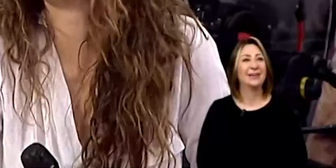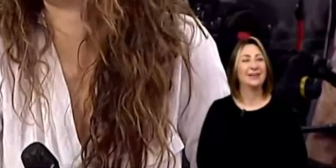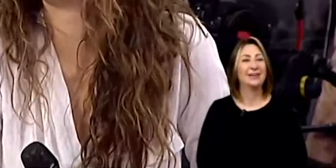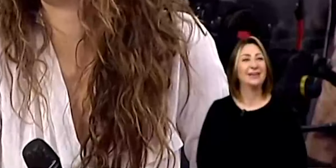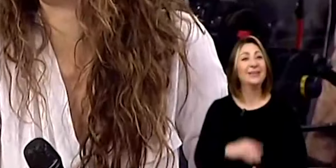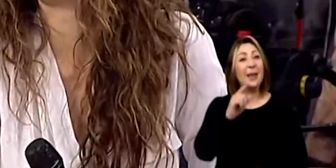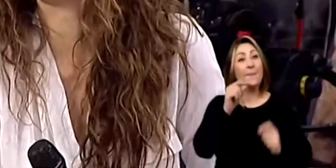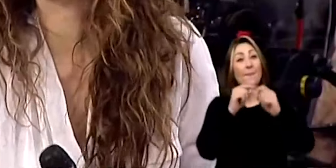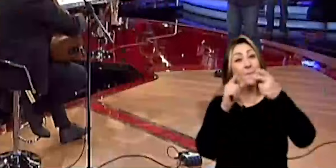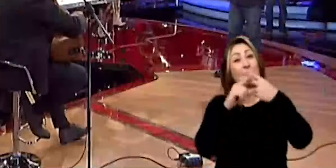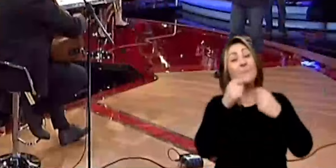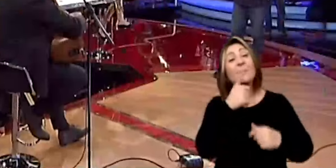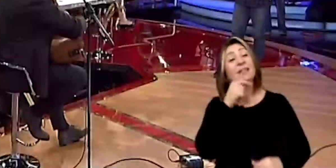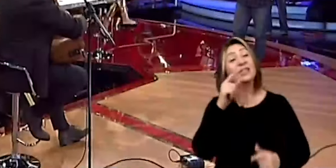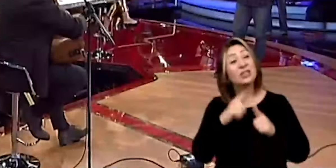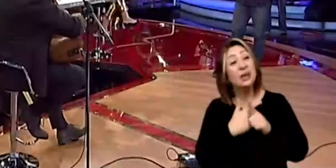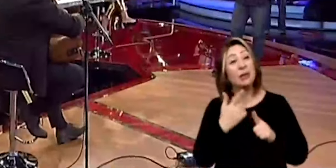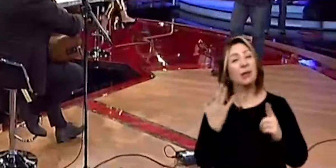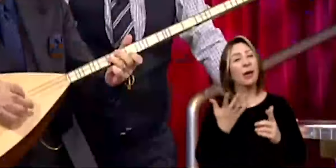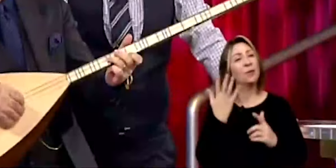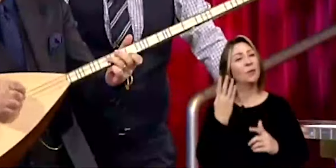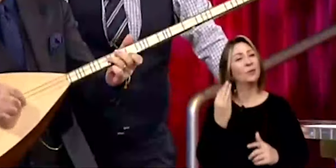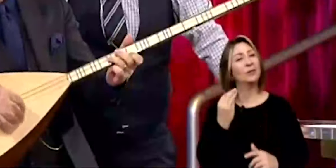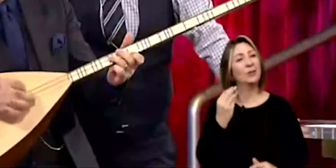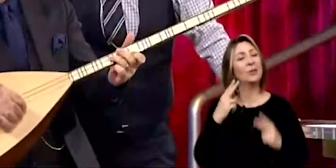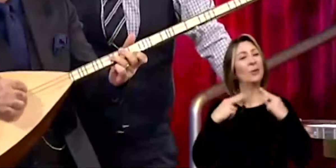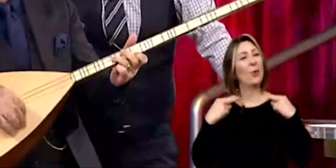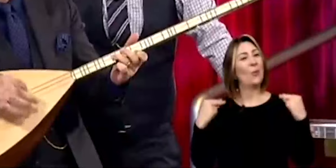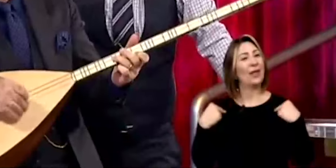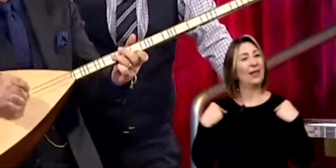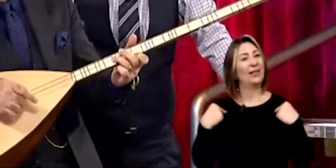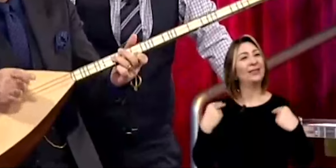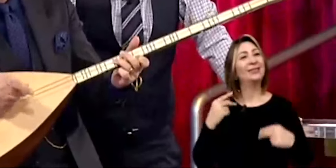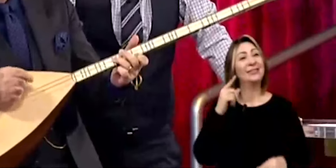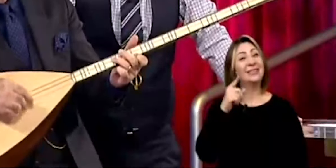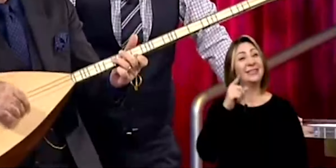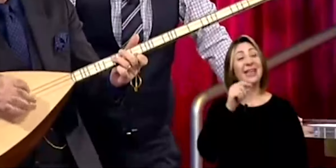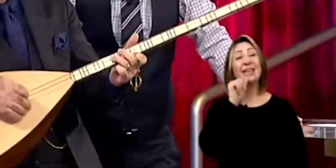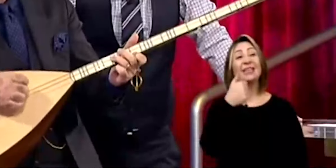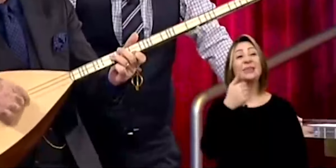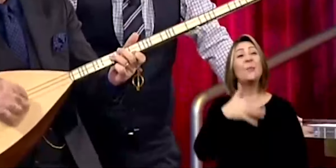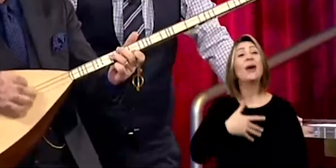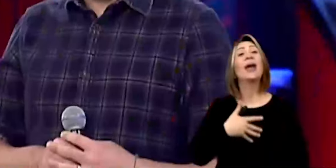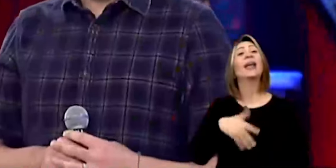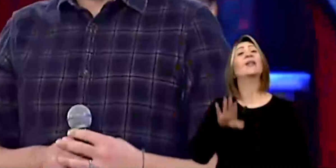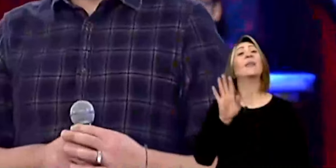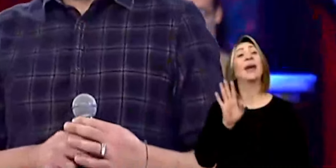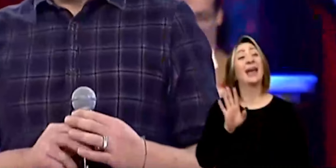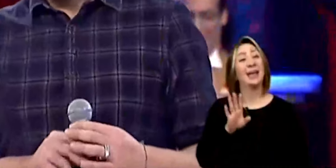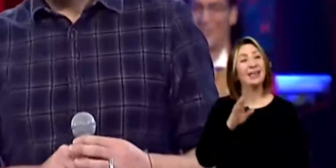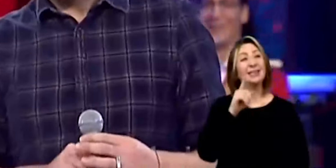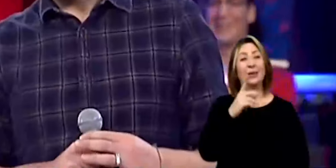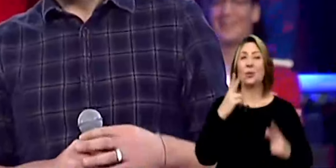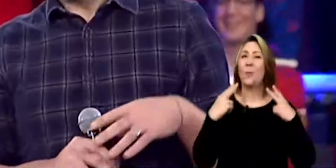Ya sen Bay J'ye destek olsan şöyle, olur. Gayet güzel gömleğim. Sen hiç merak etme.